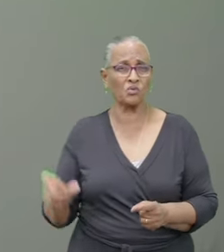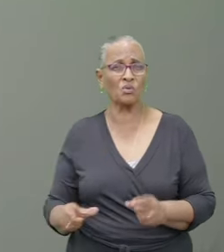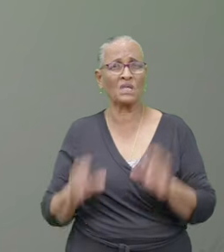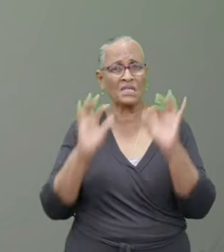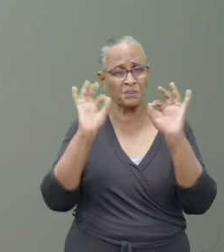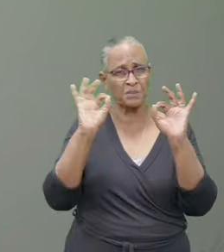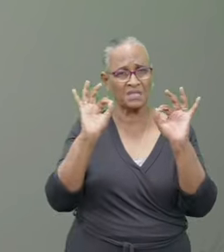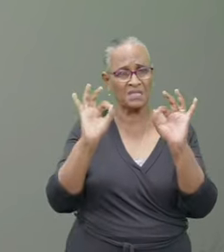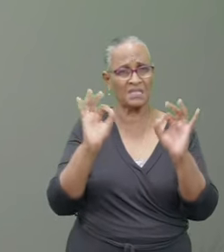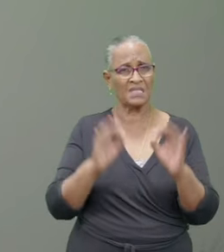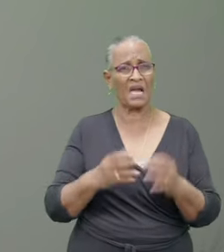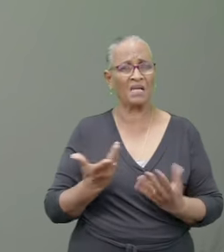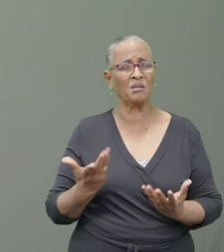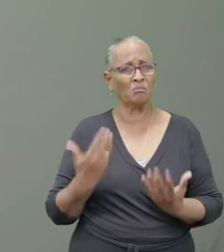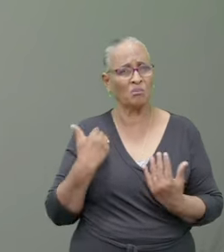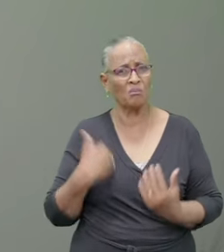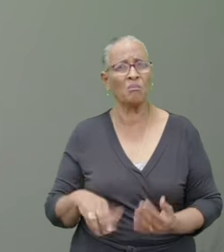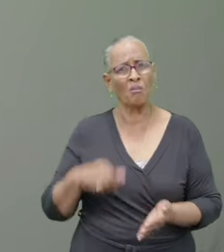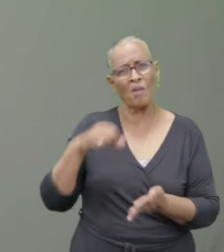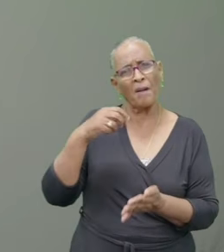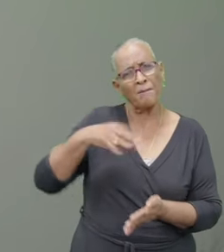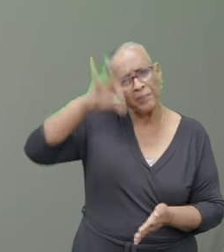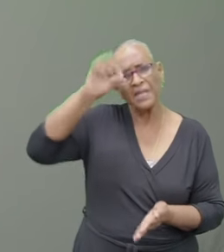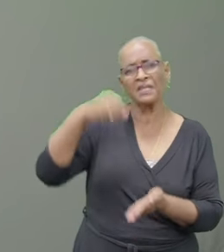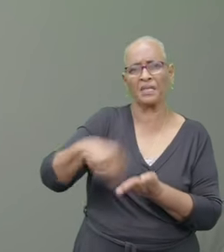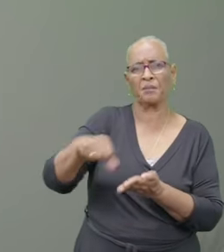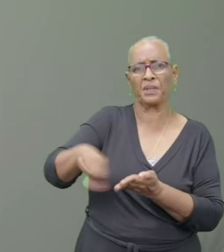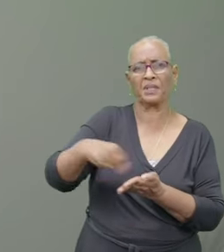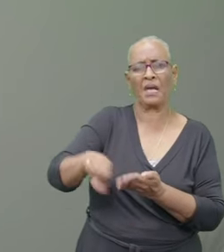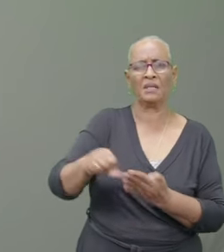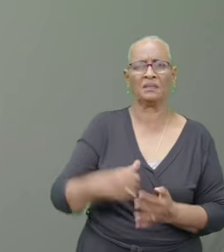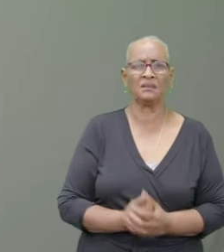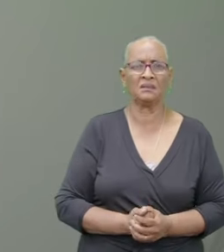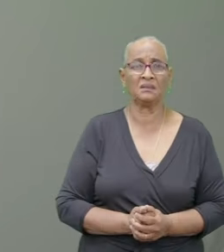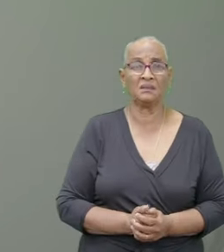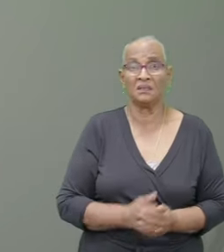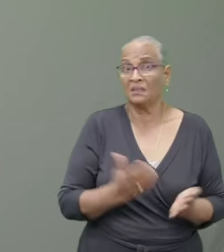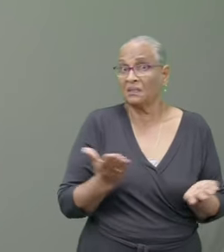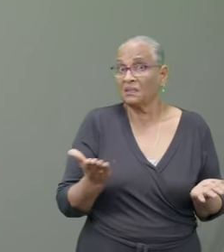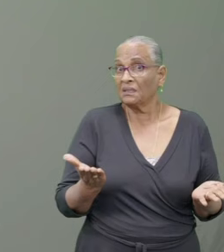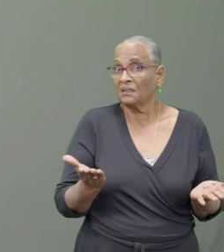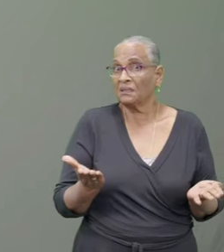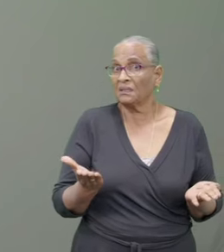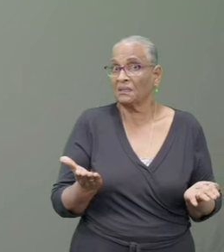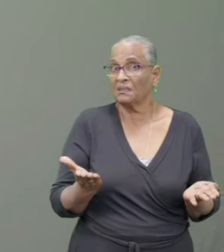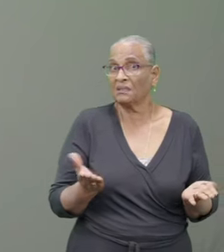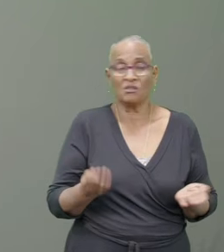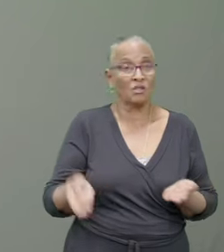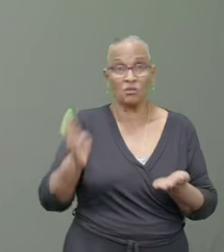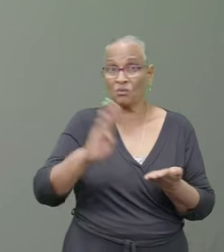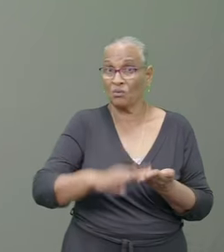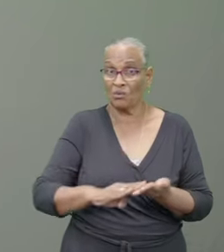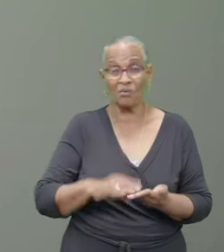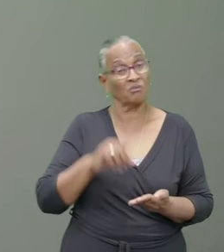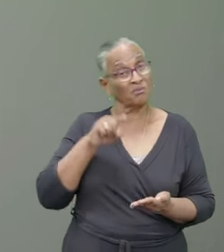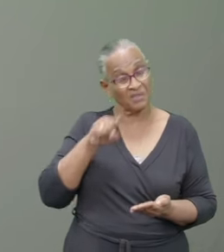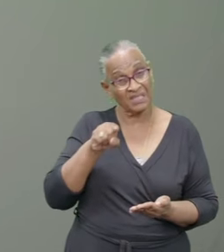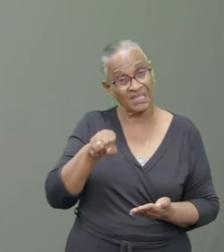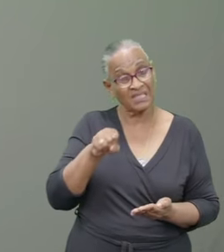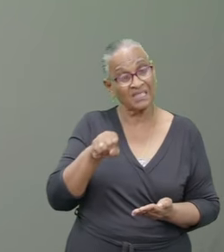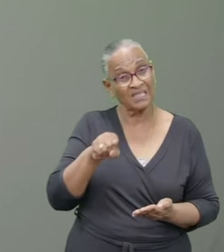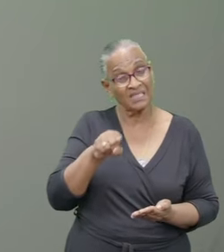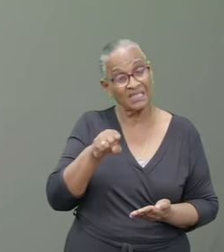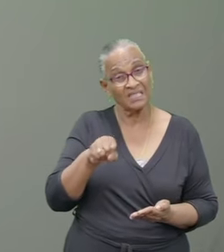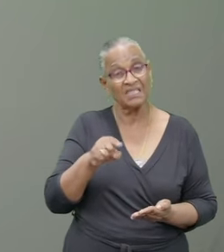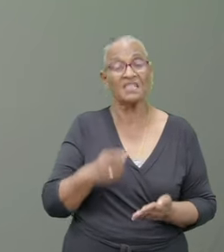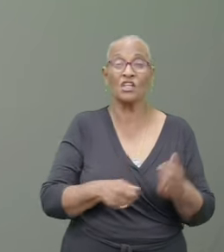gespecialiseerde verpleegkundigen moet de regering beter waarderen. Dus de ratio achter het toekennen van een toelage voor dat segment